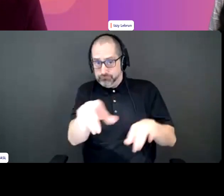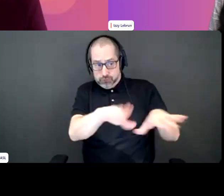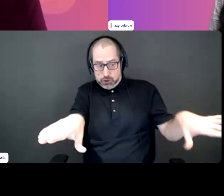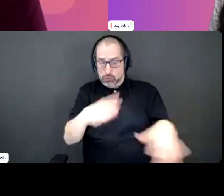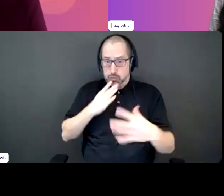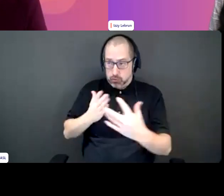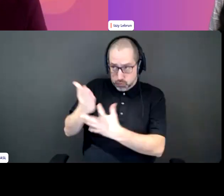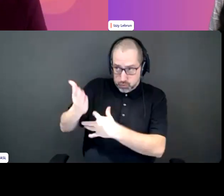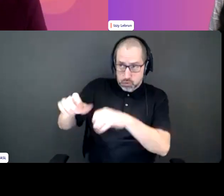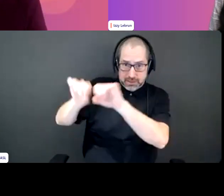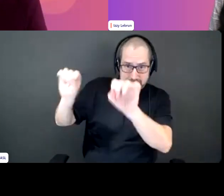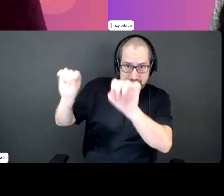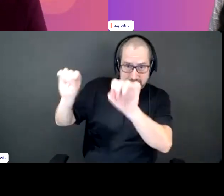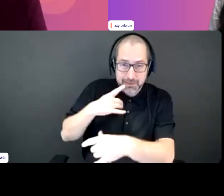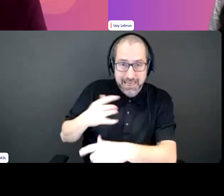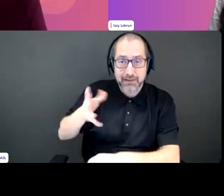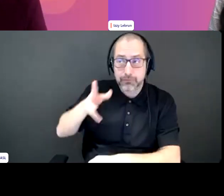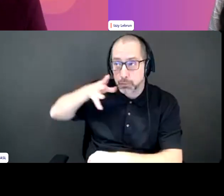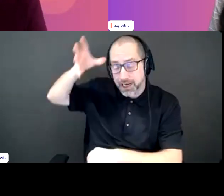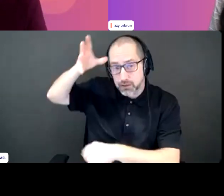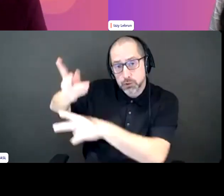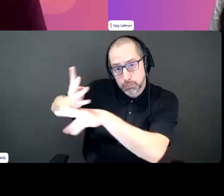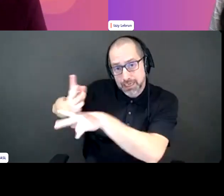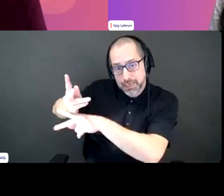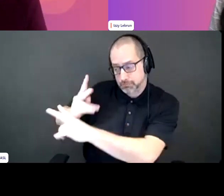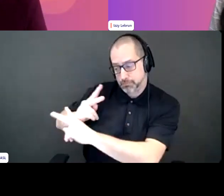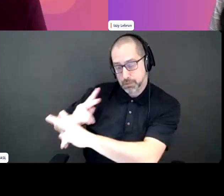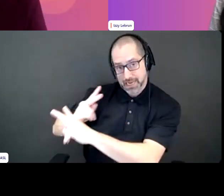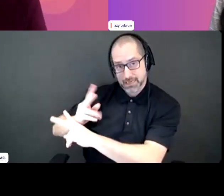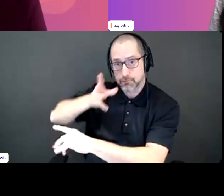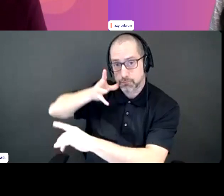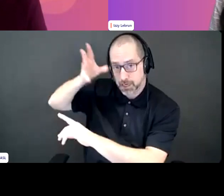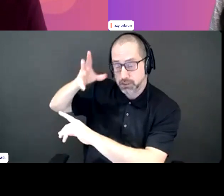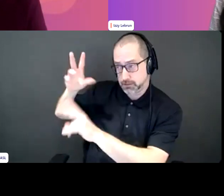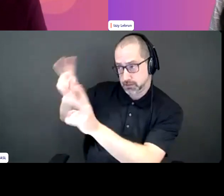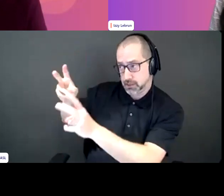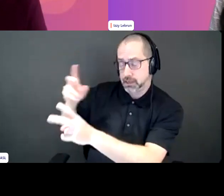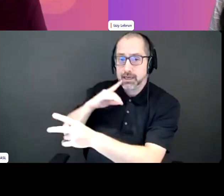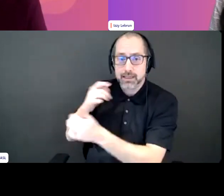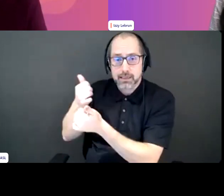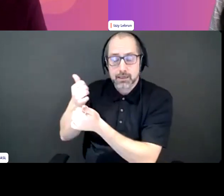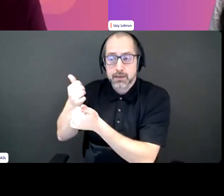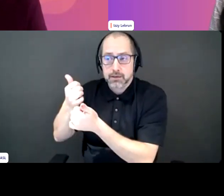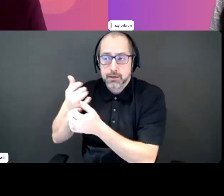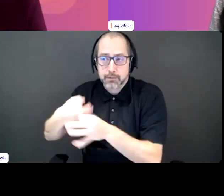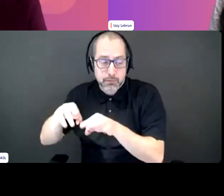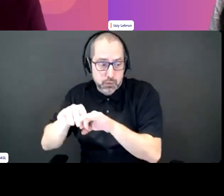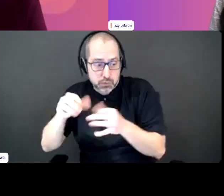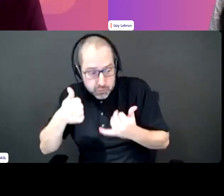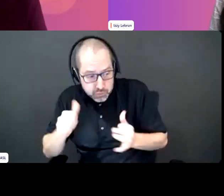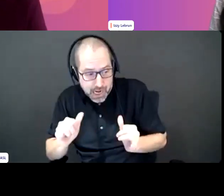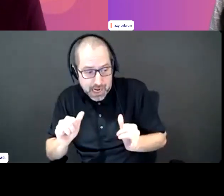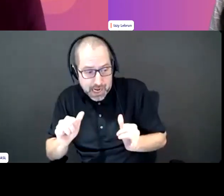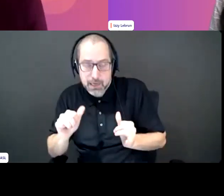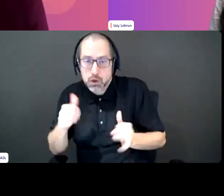justice je leur dirai lorsque leurs parents protecteurs essaient de faire le mieux pour les enfants de faire entendre les